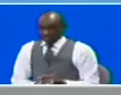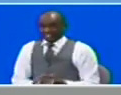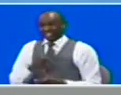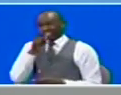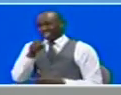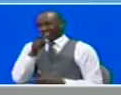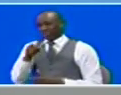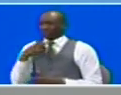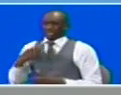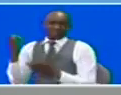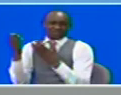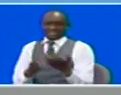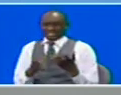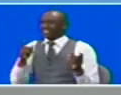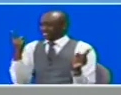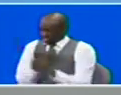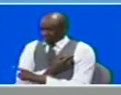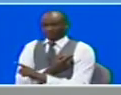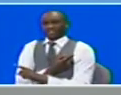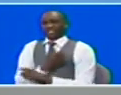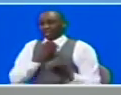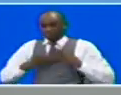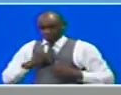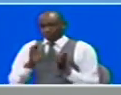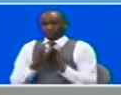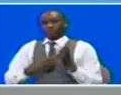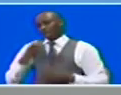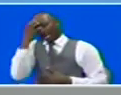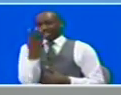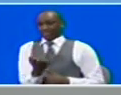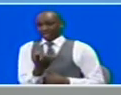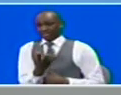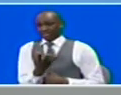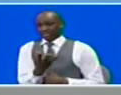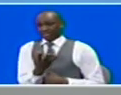kwamba itaibua hisia tofauti, na hata yale ambayo